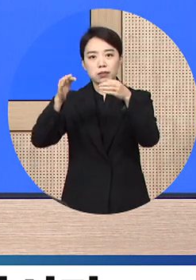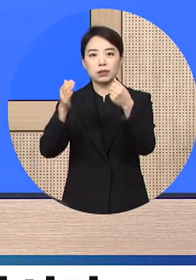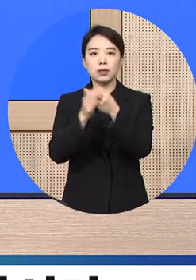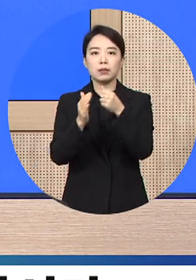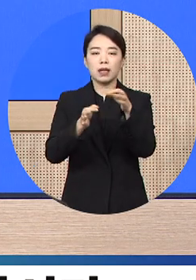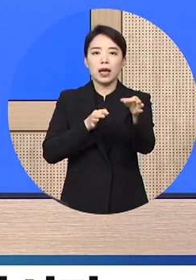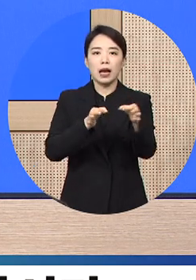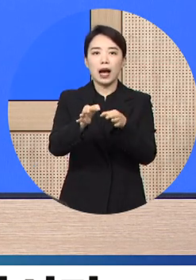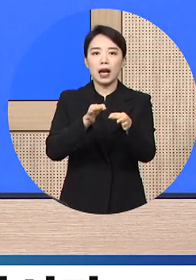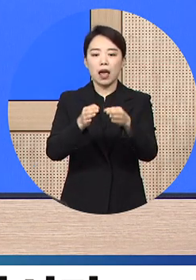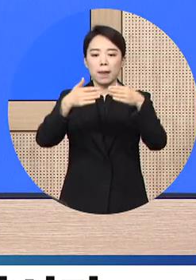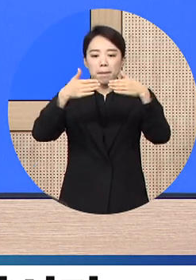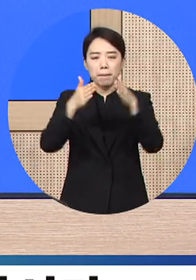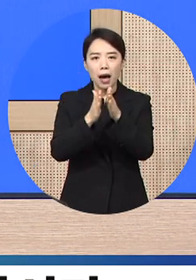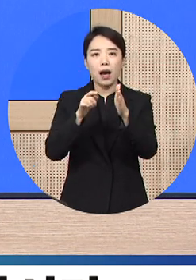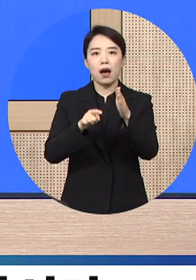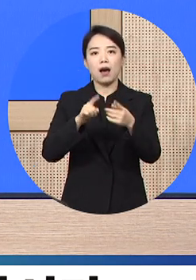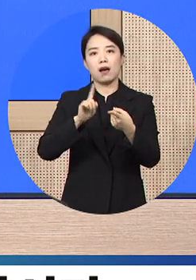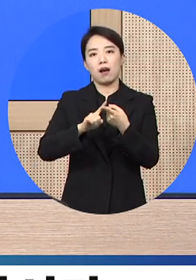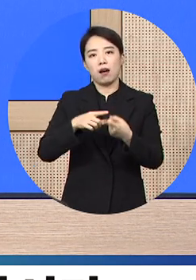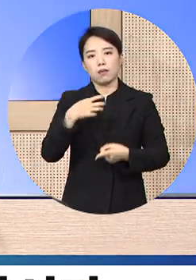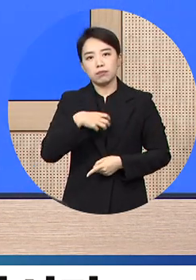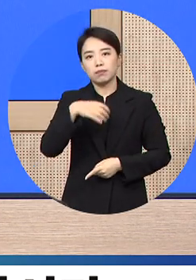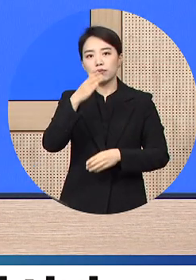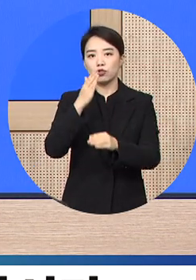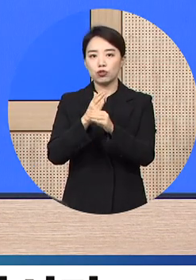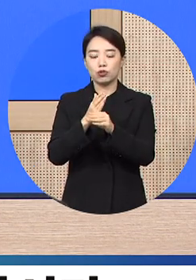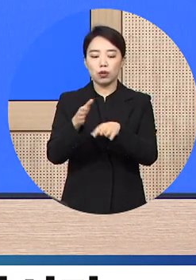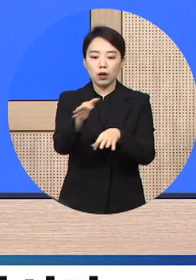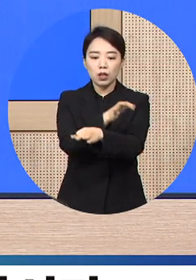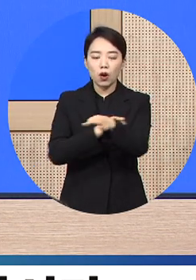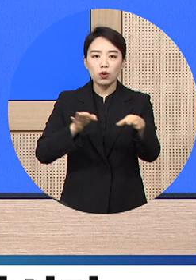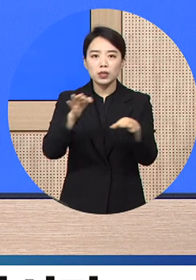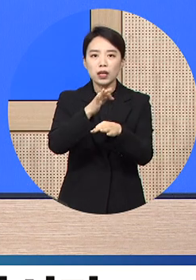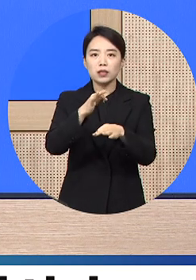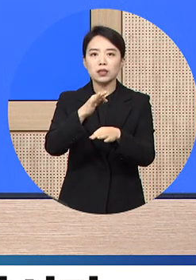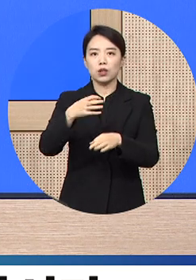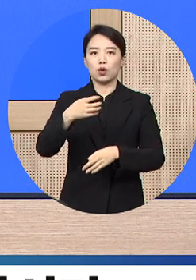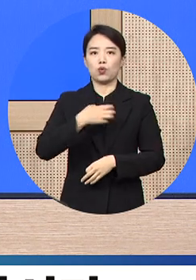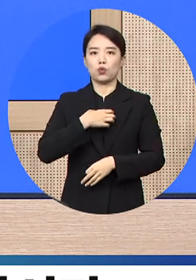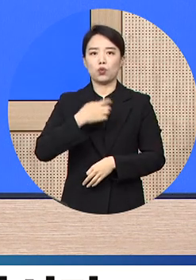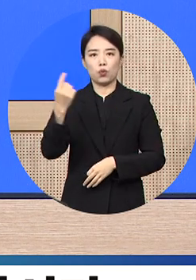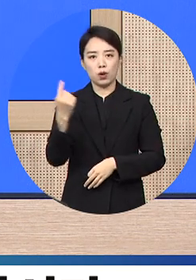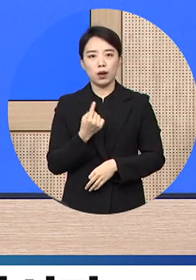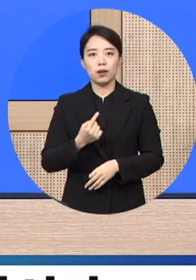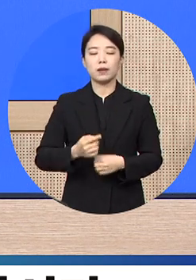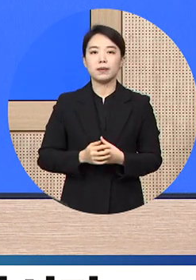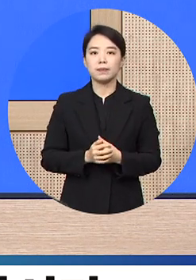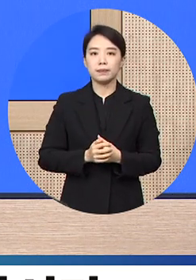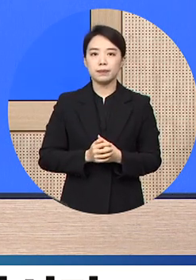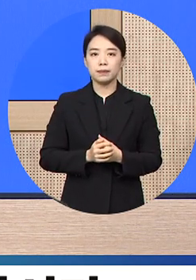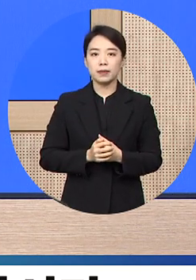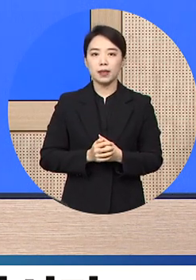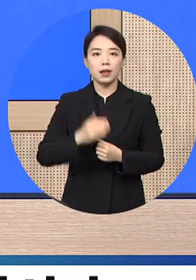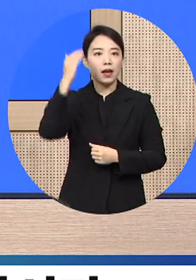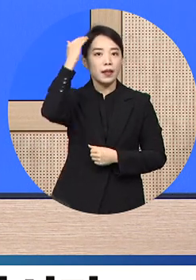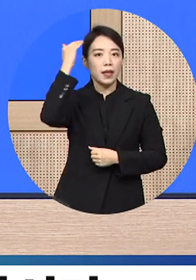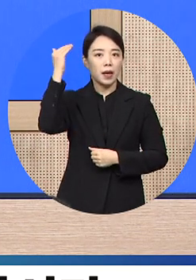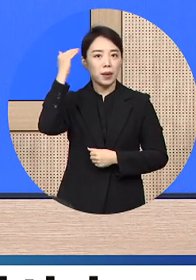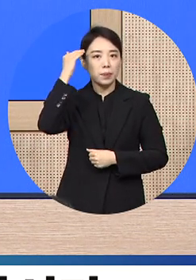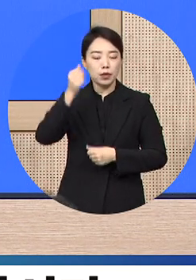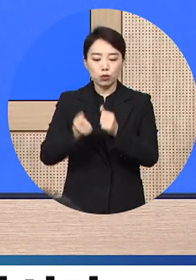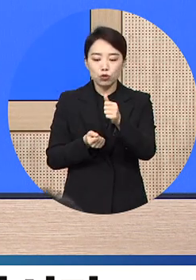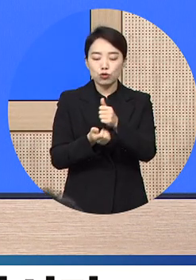폐업을 고심하고 있습니다. 경제는 총체적 위기에 빠져들고 있습니다. 대한민국